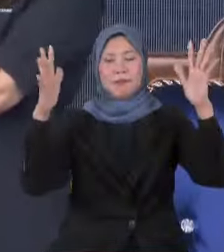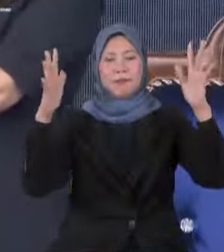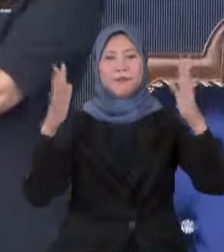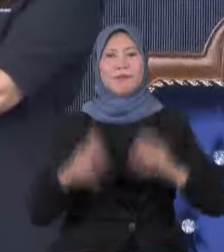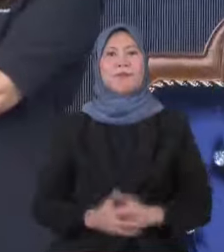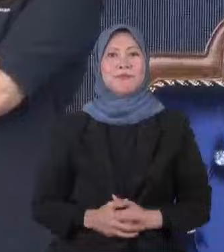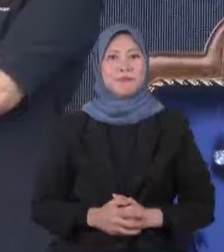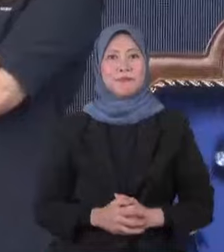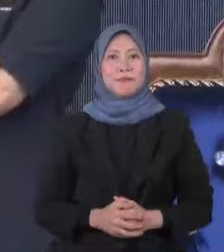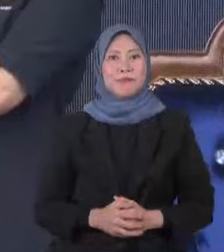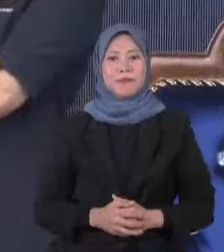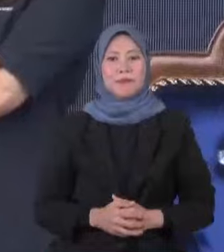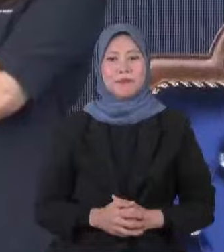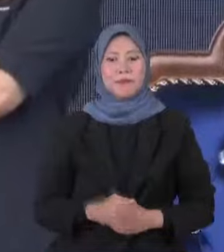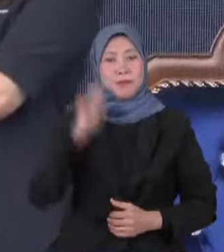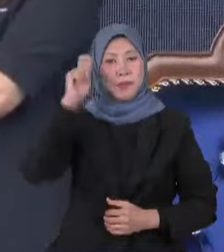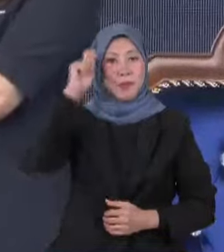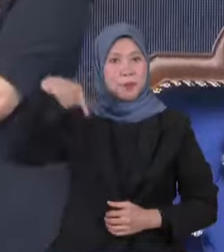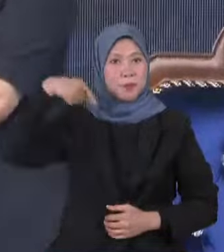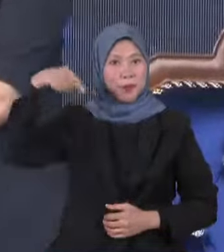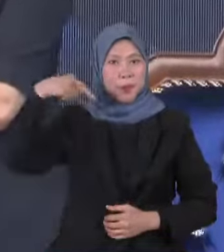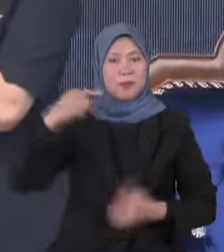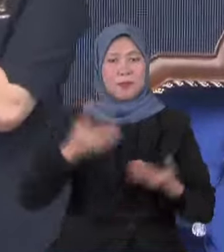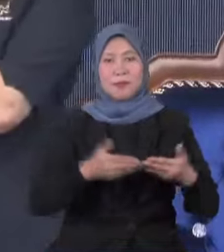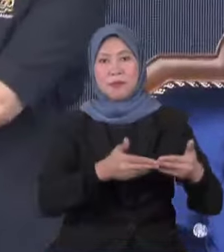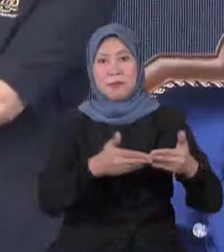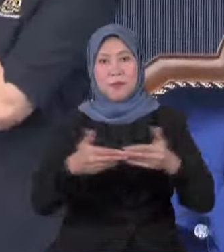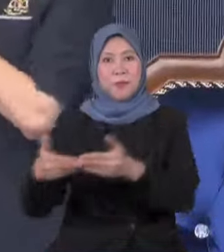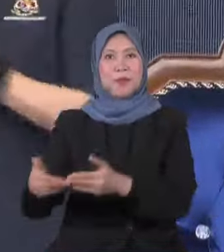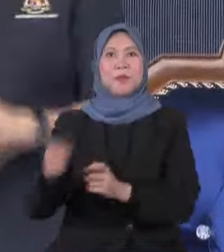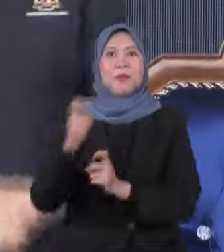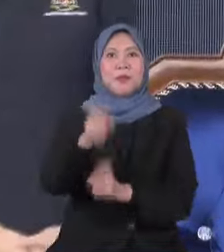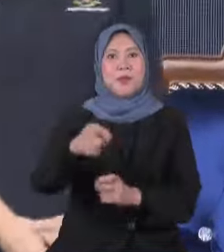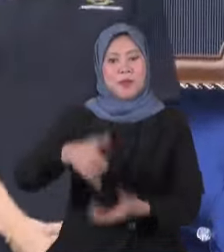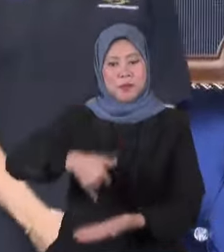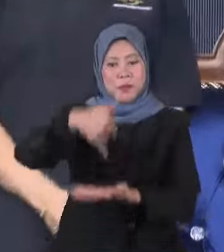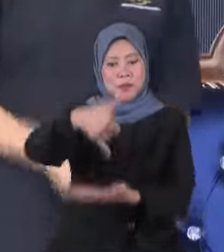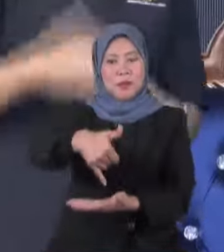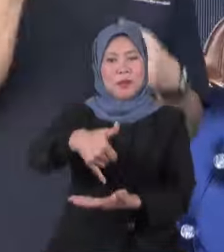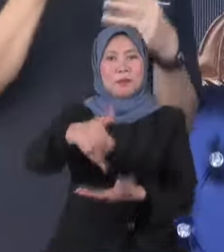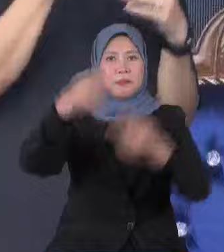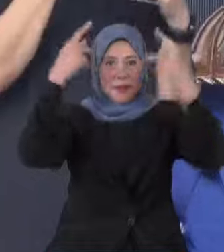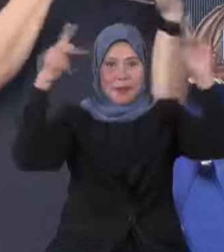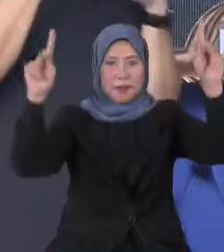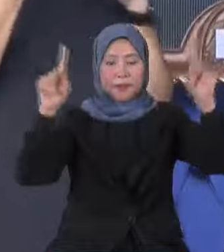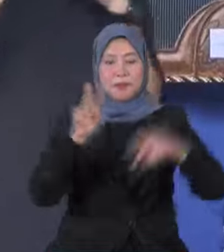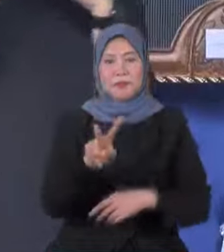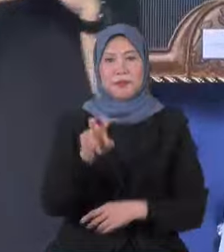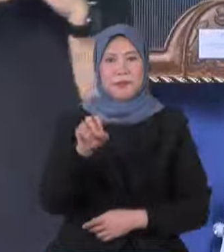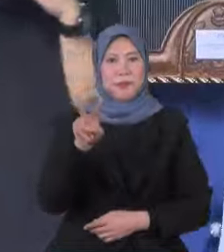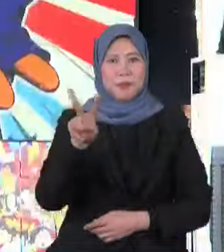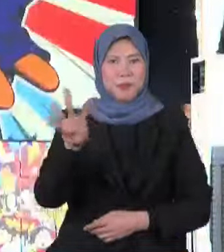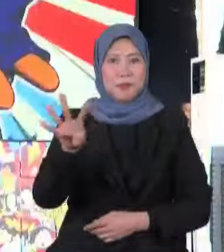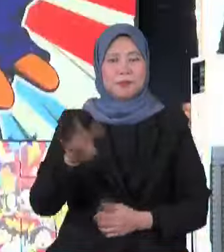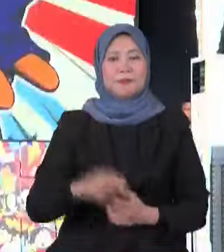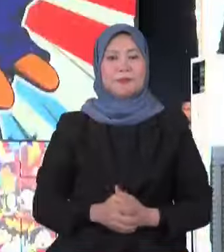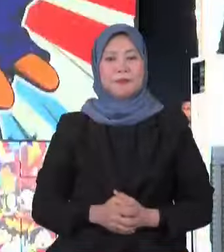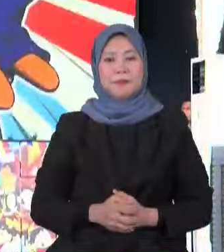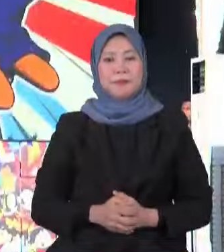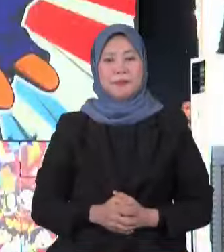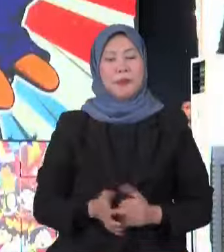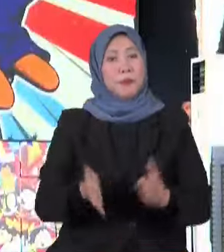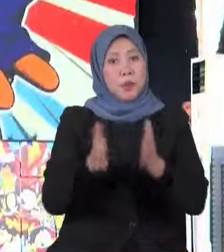gemuruh. Para hadirin, majlis akan diteruskan dengan penyampaian anugerah Perdana Belia Negara 2024. Dan sekali